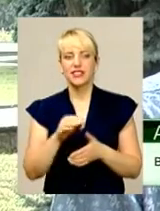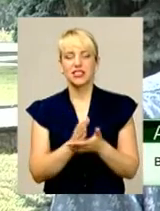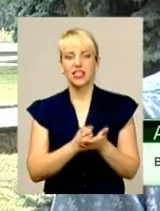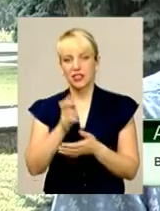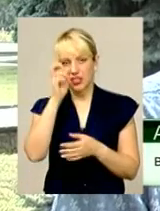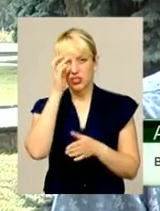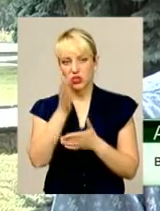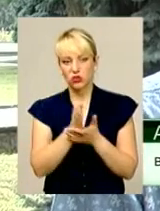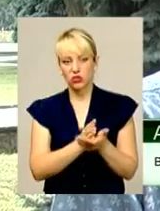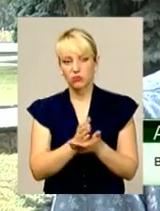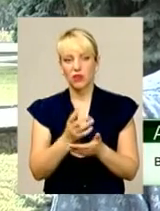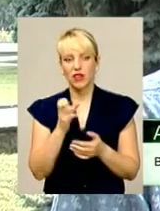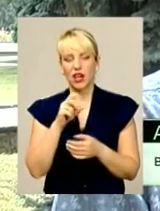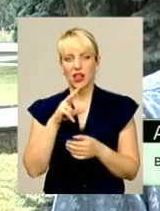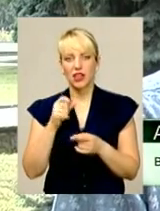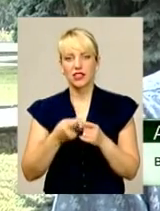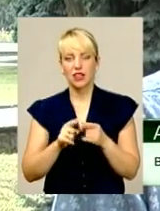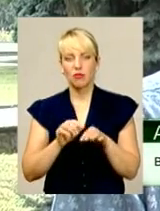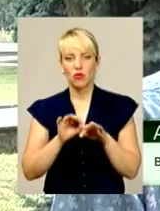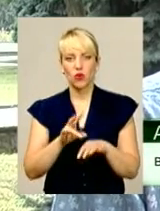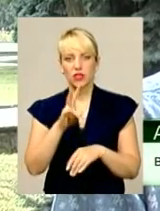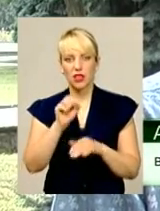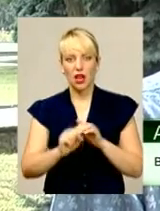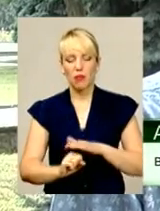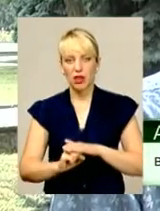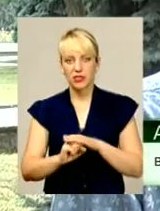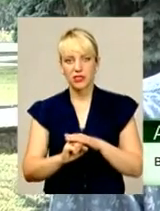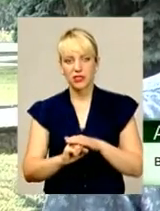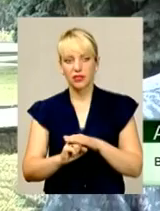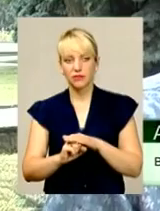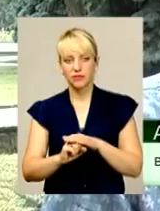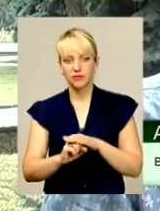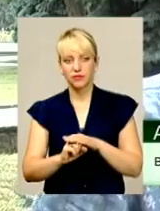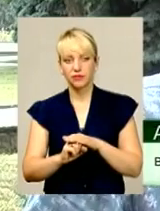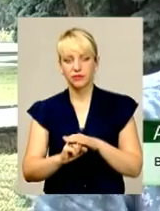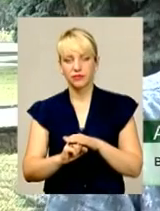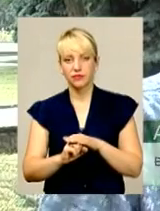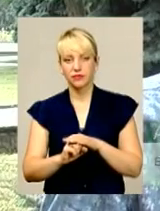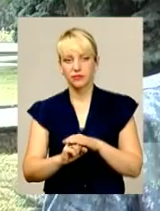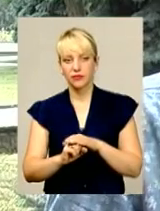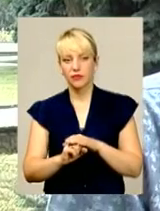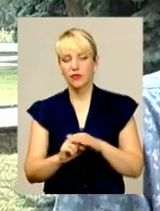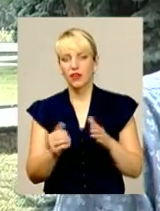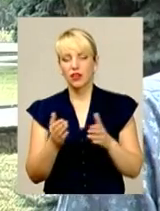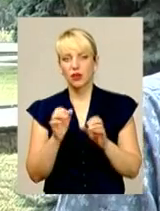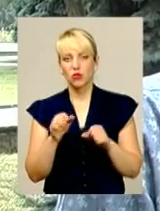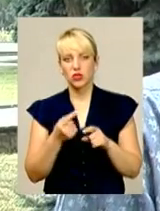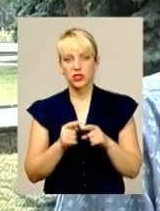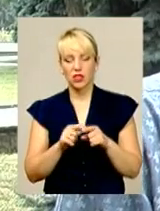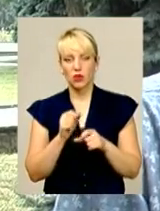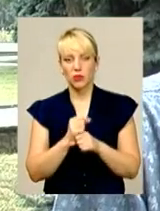всіх держслужбовців, але це проводиться на базі, там є база, є платформа, на якій це можна робити, є